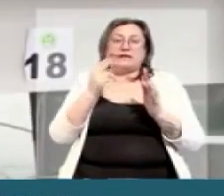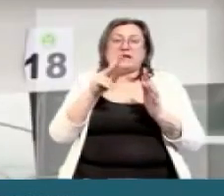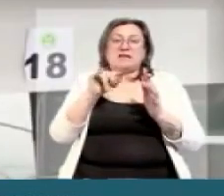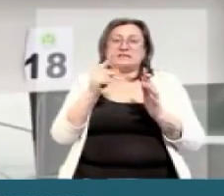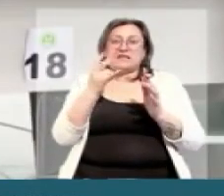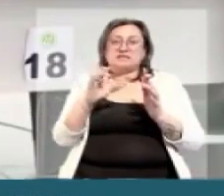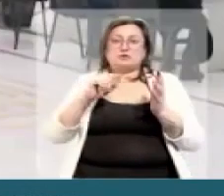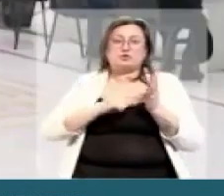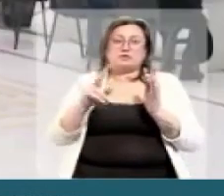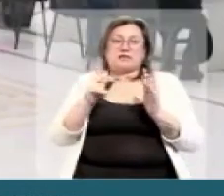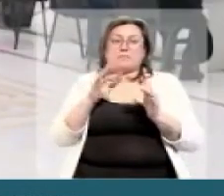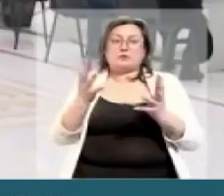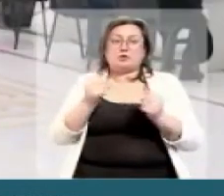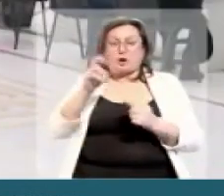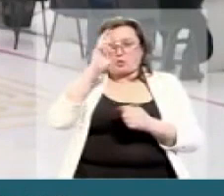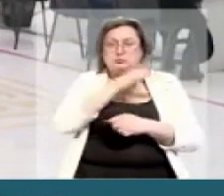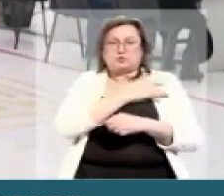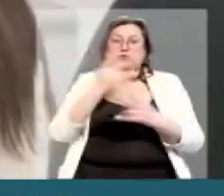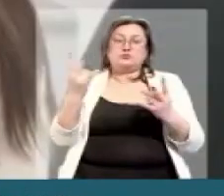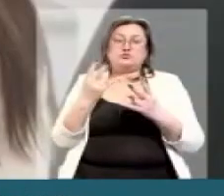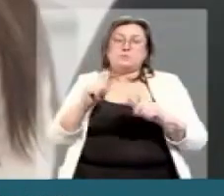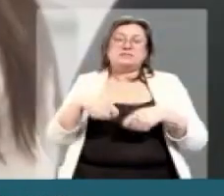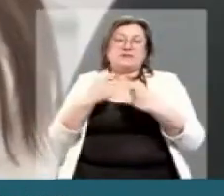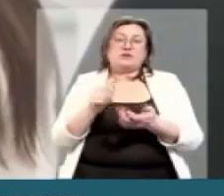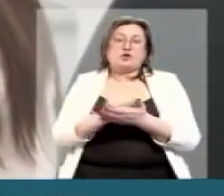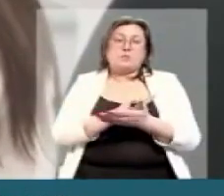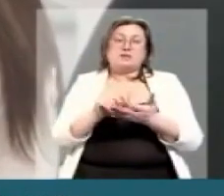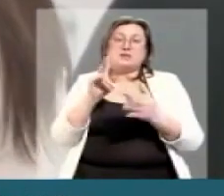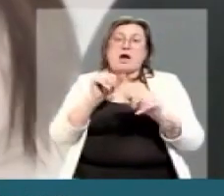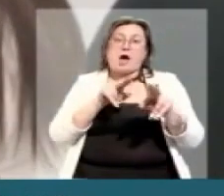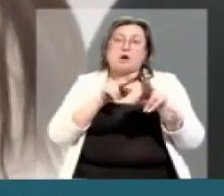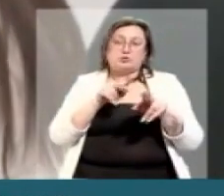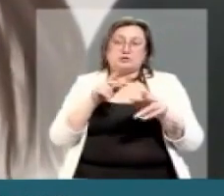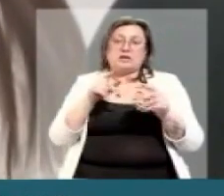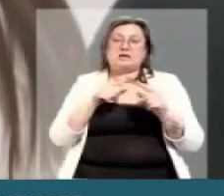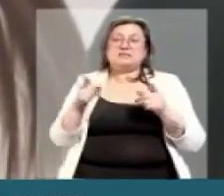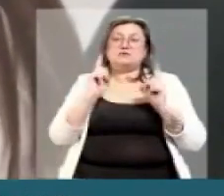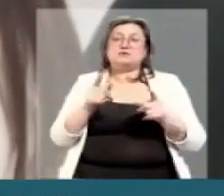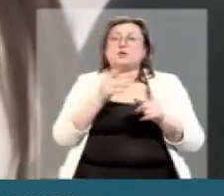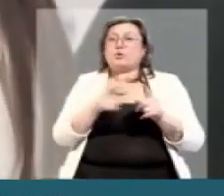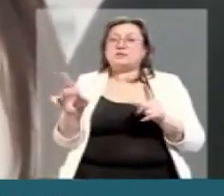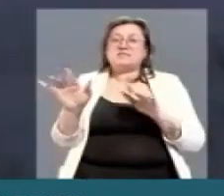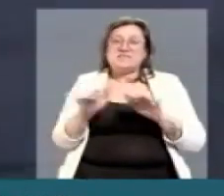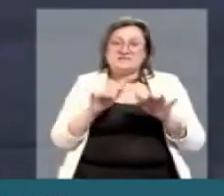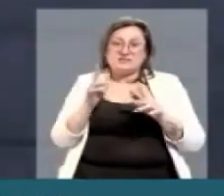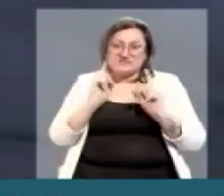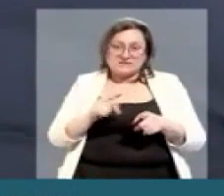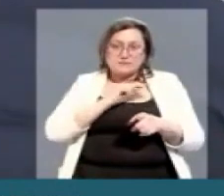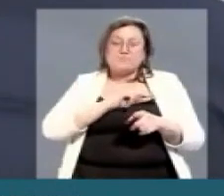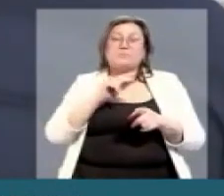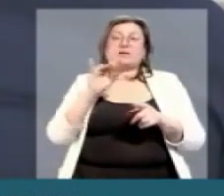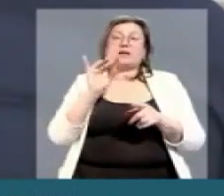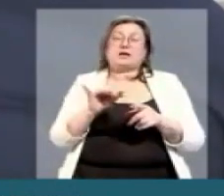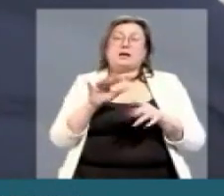лицен для получения государственной услуги необходимо предоставить документы на оружие со сроком дейст удостоверение охотника а также